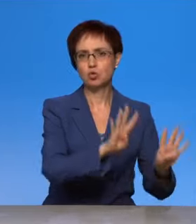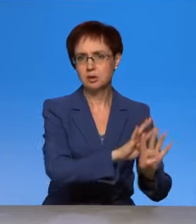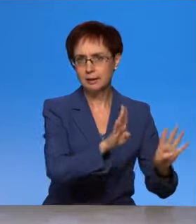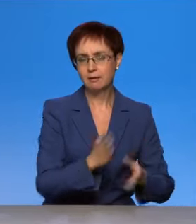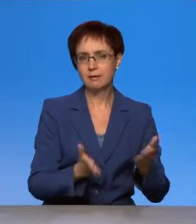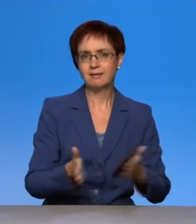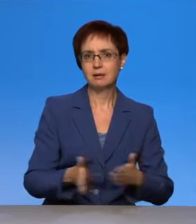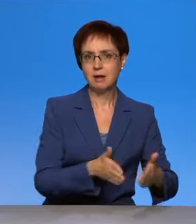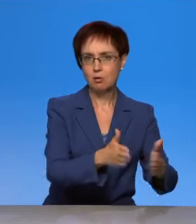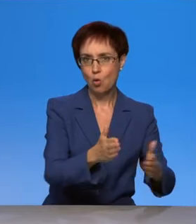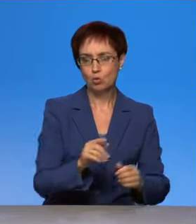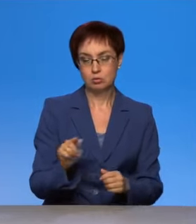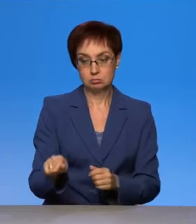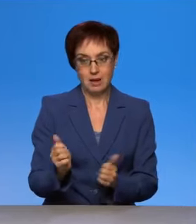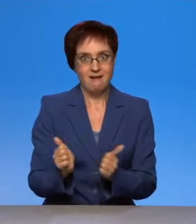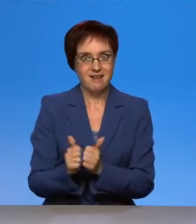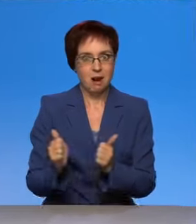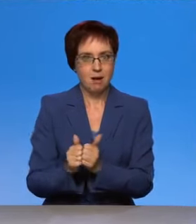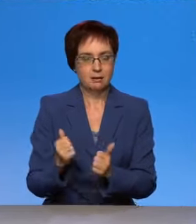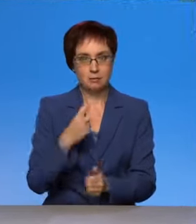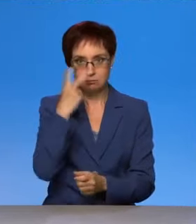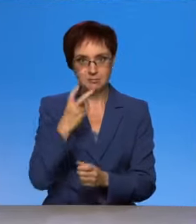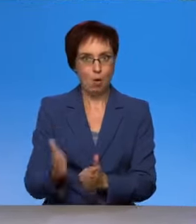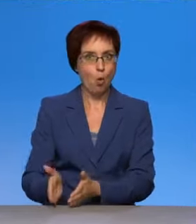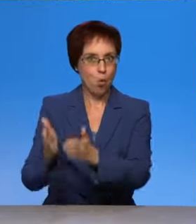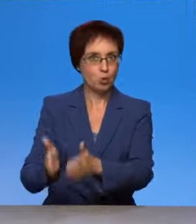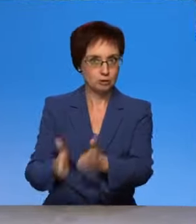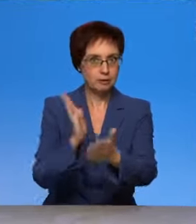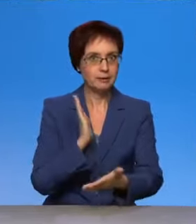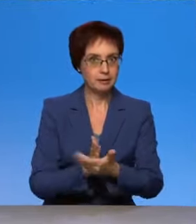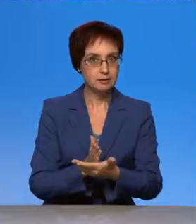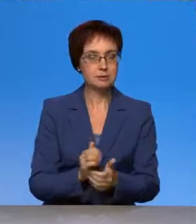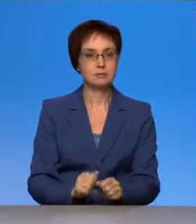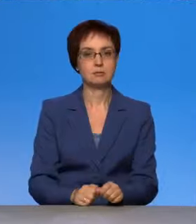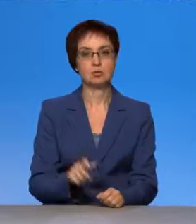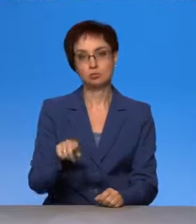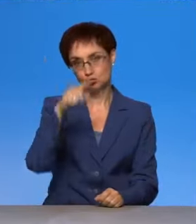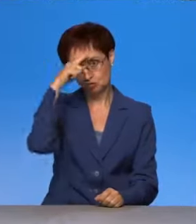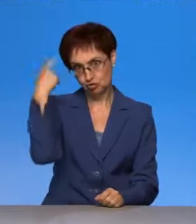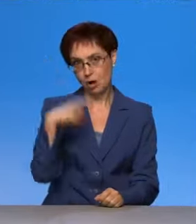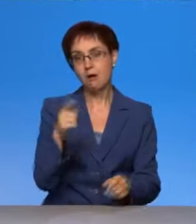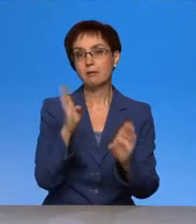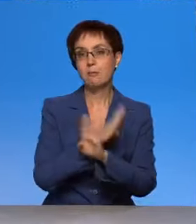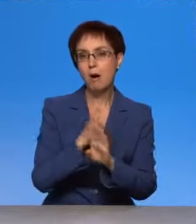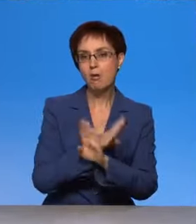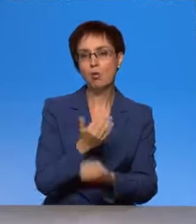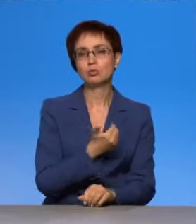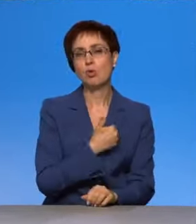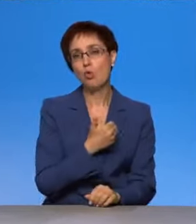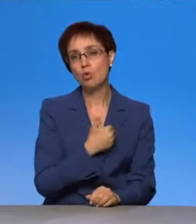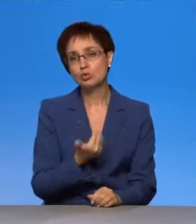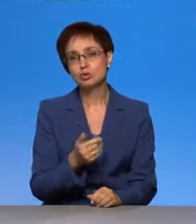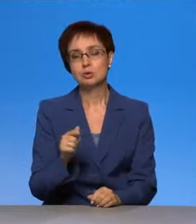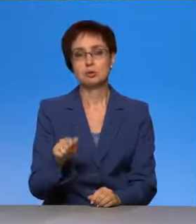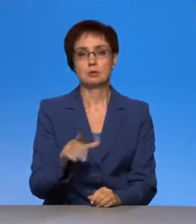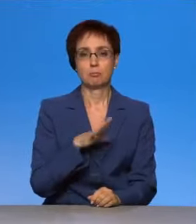когда вроде бы сейчас урны у нас на каждом шагу. Жаркая погода на улице, вот с ребенком гуляешь, и охота в теньке все время